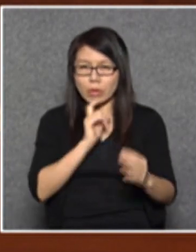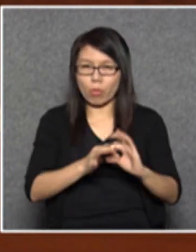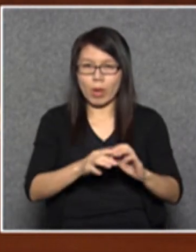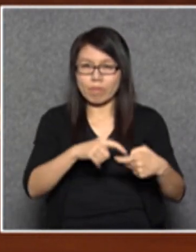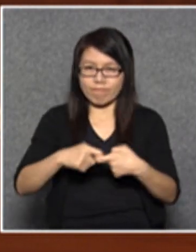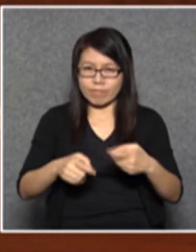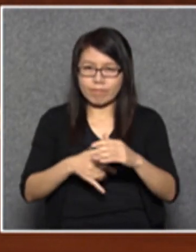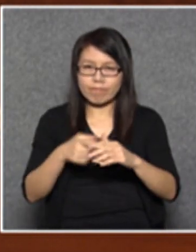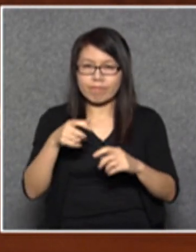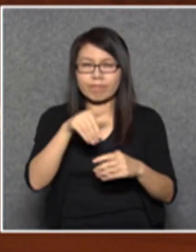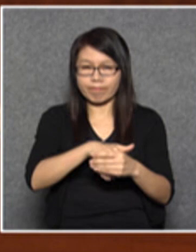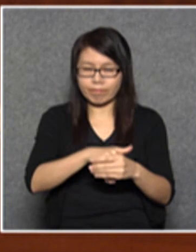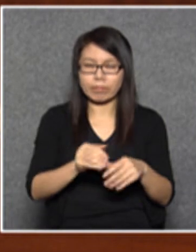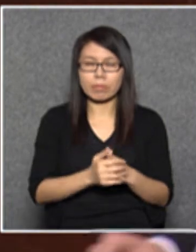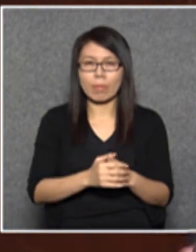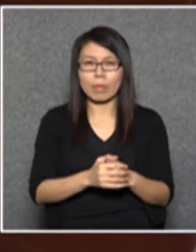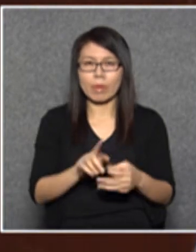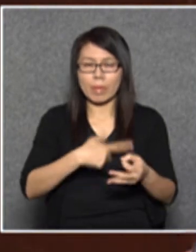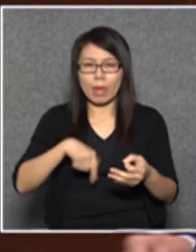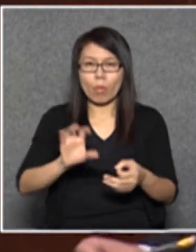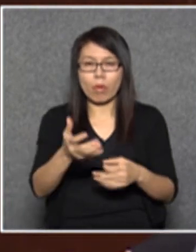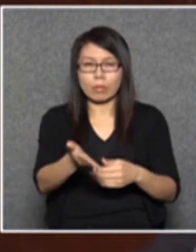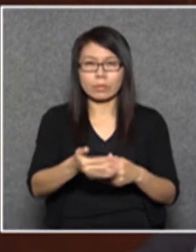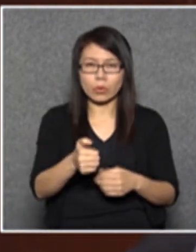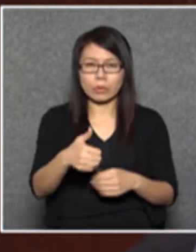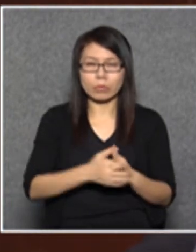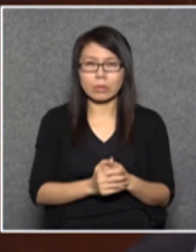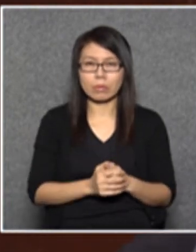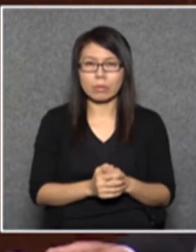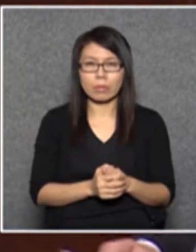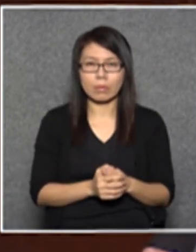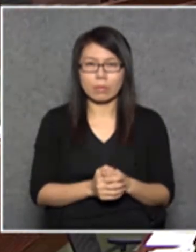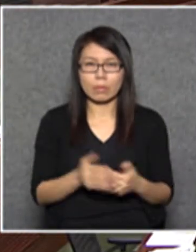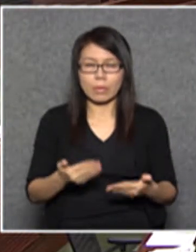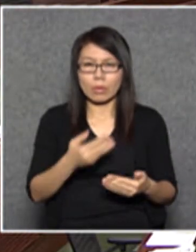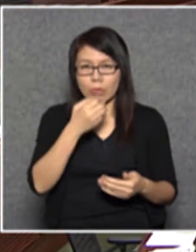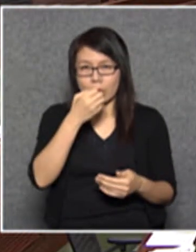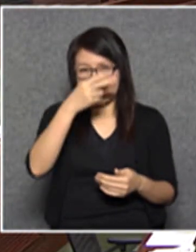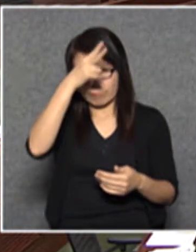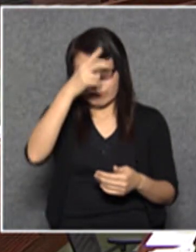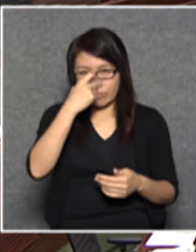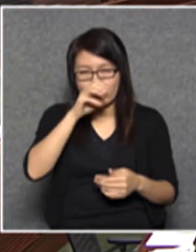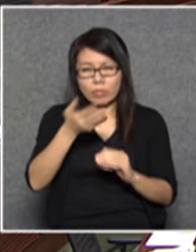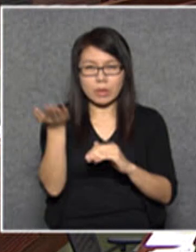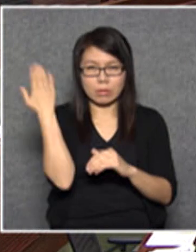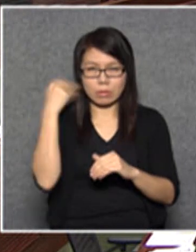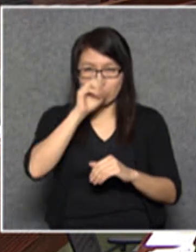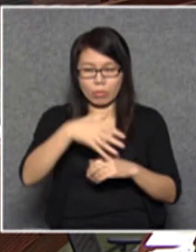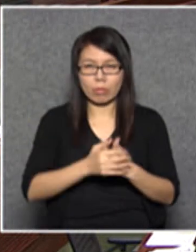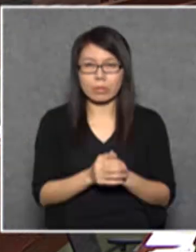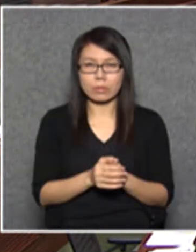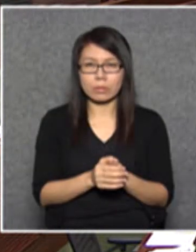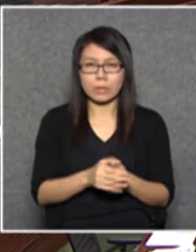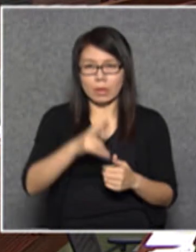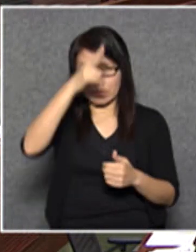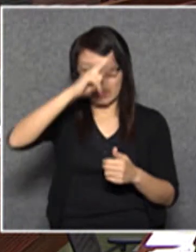嘅。 黃國健議員， 多謝主席。主席，特首曾經講過咧，喺呢個政改